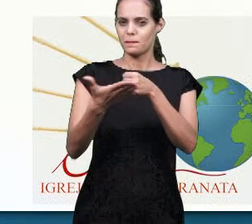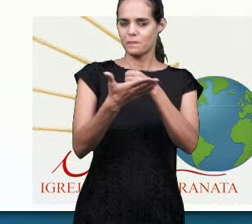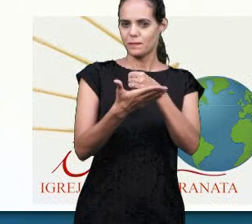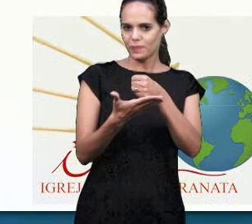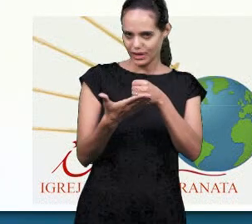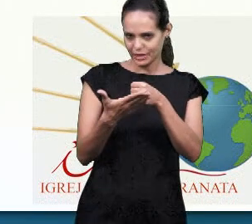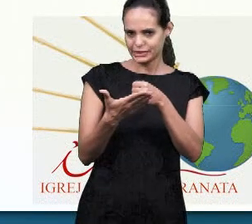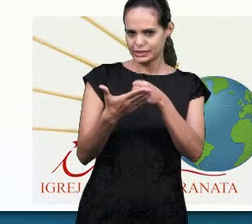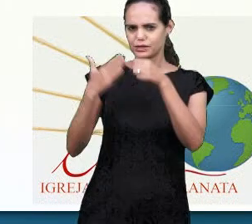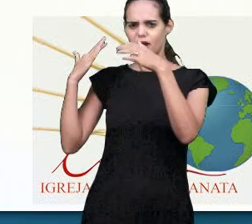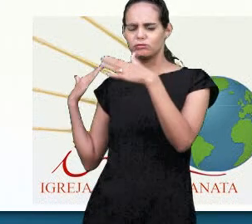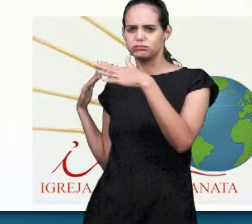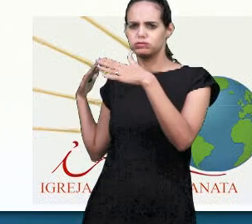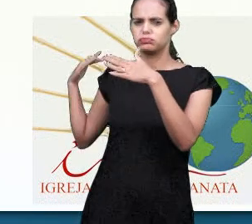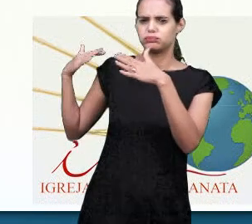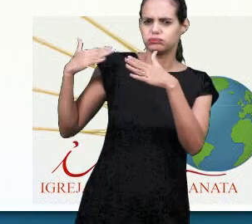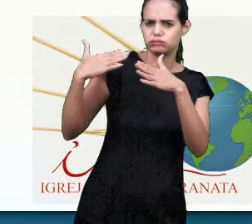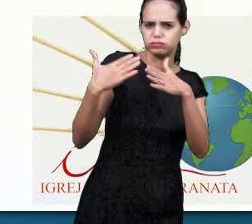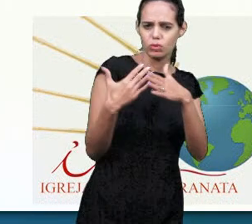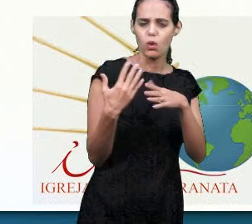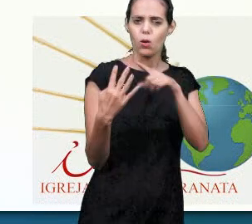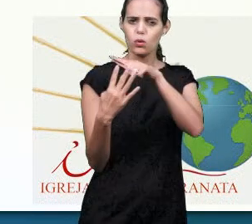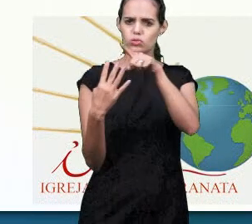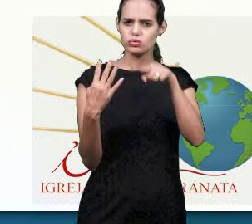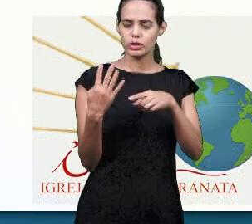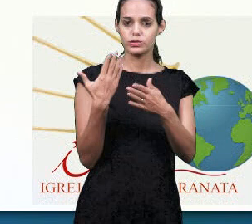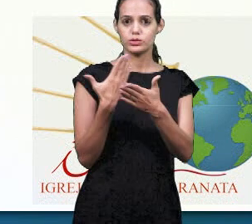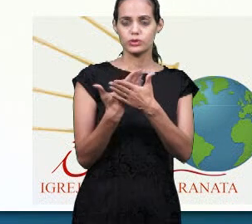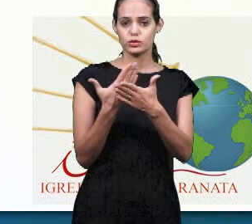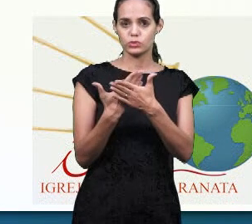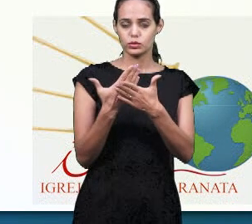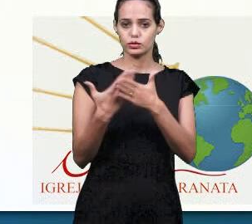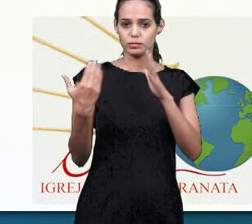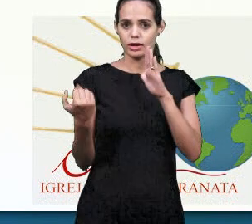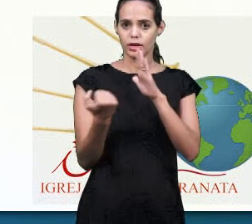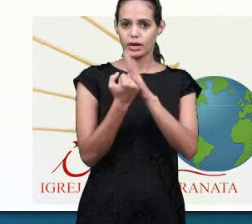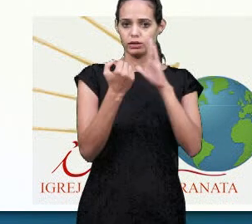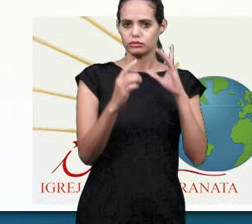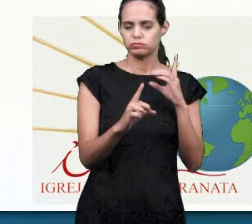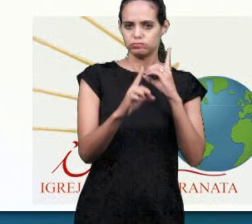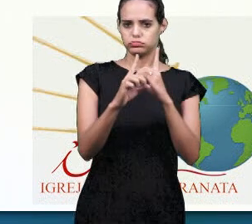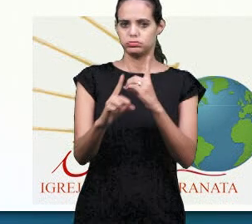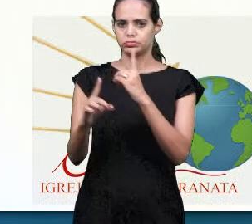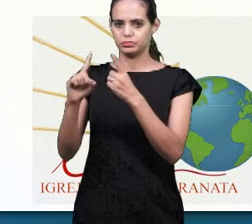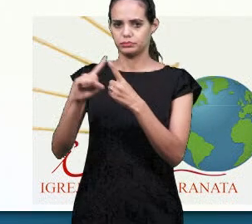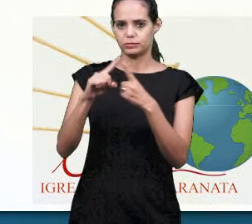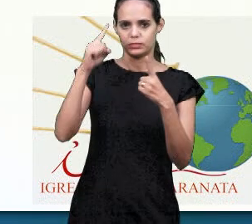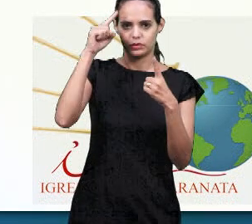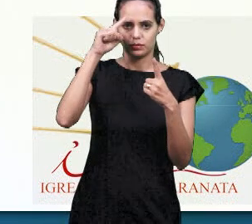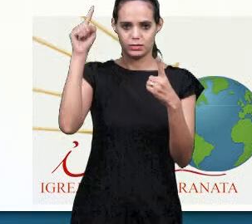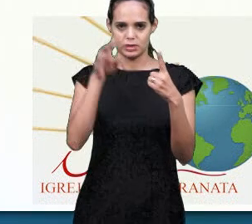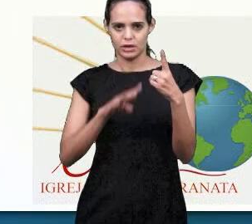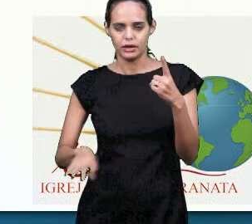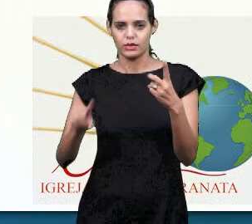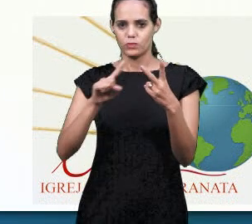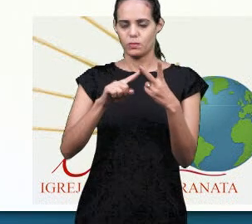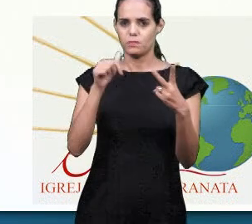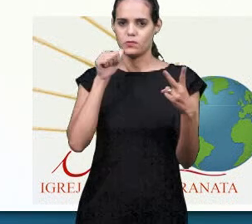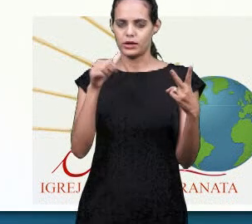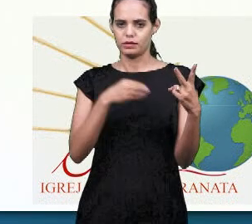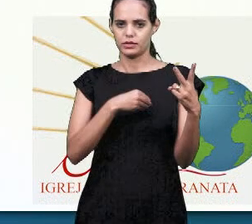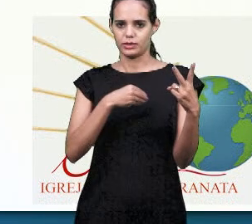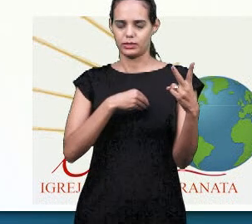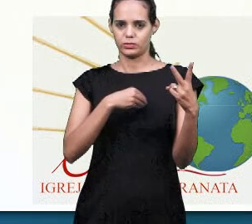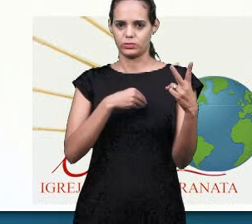étude dominicale, marquée par les rencontres avec le Seigneur Jésus, avec Zachée, la femme pécheresse,